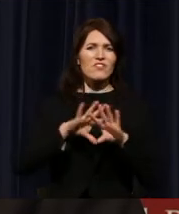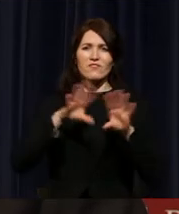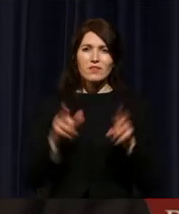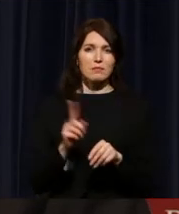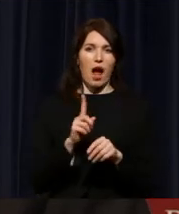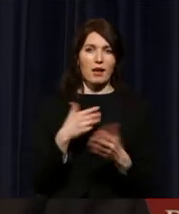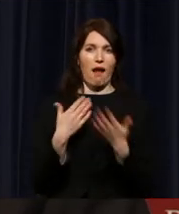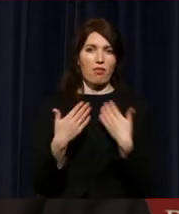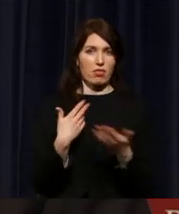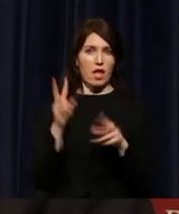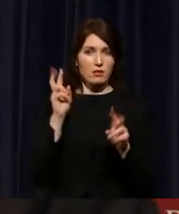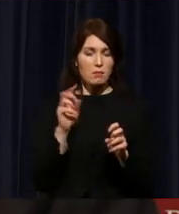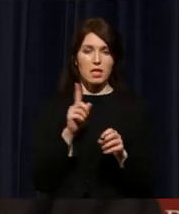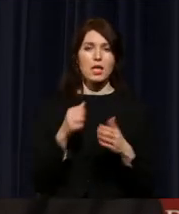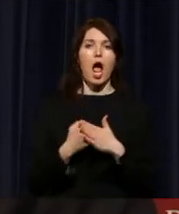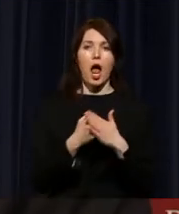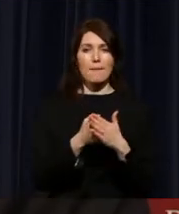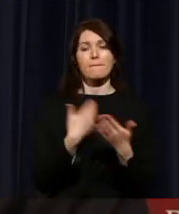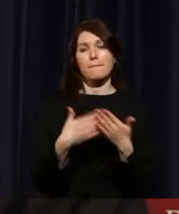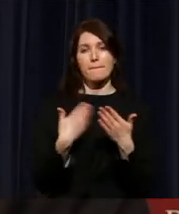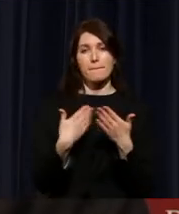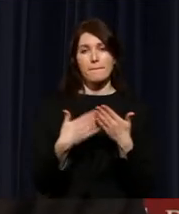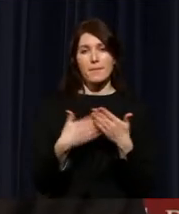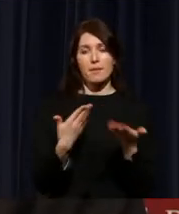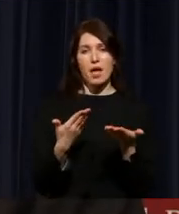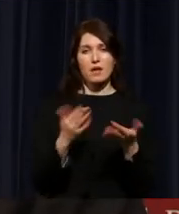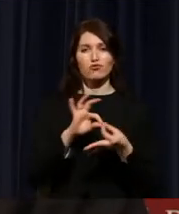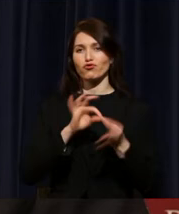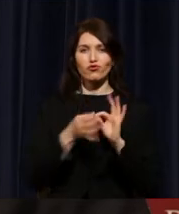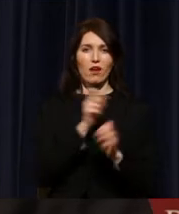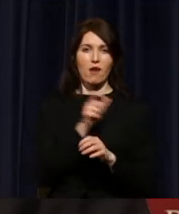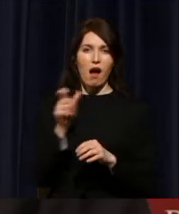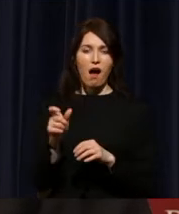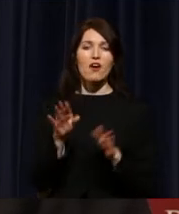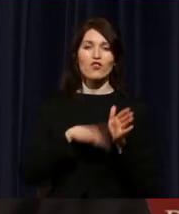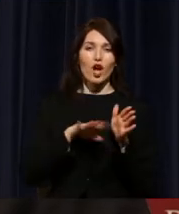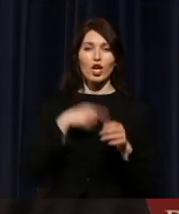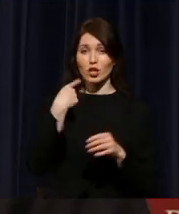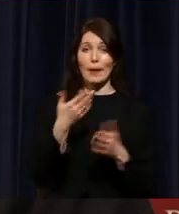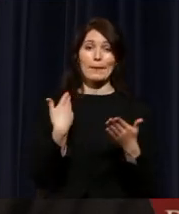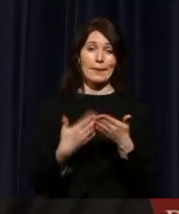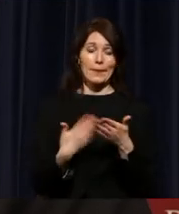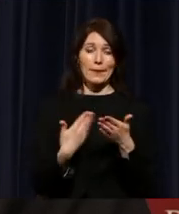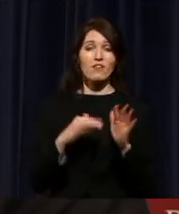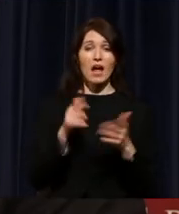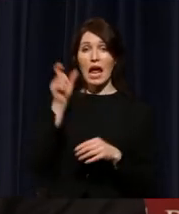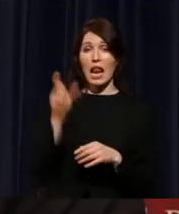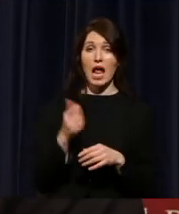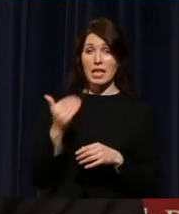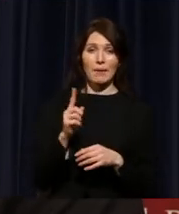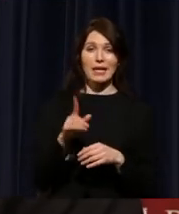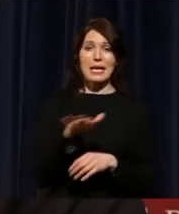ir attiecības, tās ir atbalsts sistēmas. Nu, tie sarežģītie vārdi, vienkārši sakot, pieņemsim, vai klientam